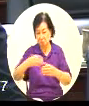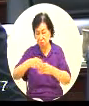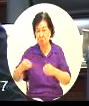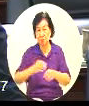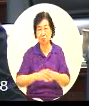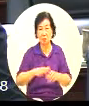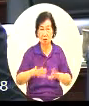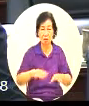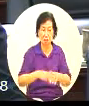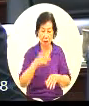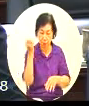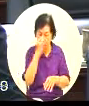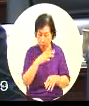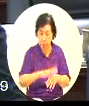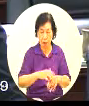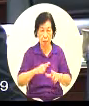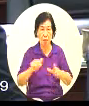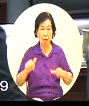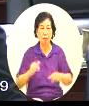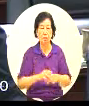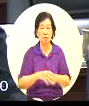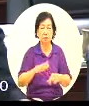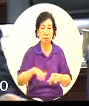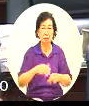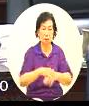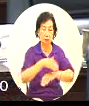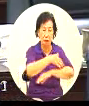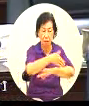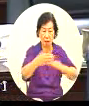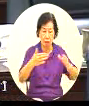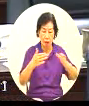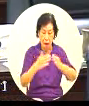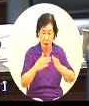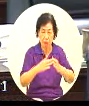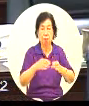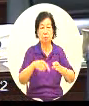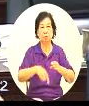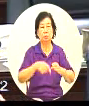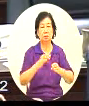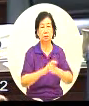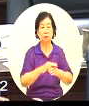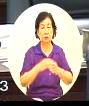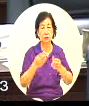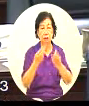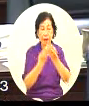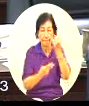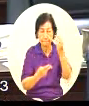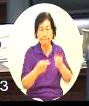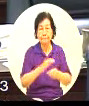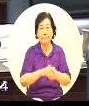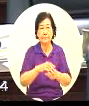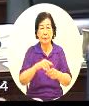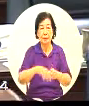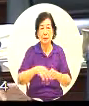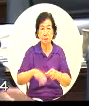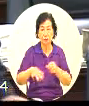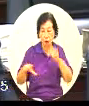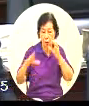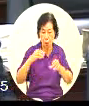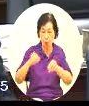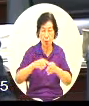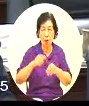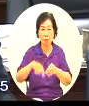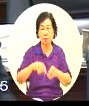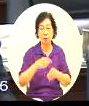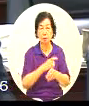只歹物件，我、哦、要来和你合并了，要来等市长来吸收安尼。市长嘛无咧惊啦，讲好我来定安尼